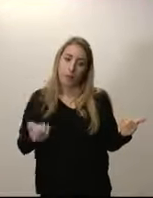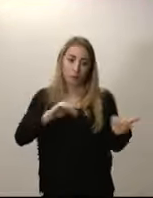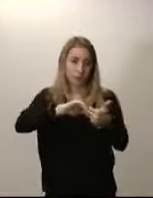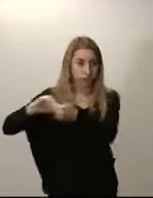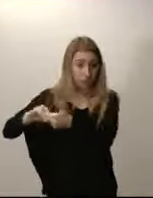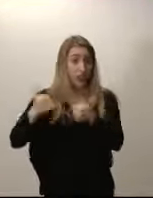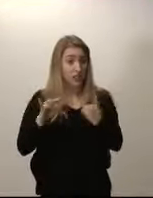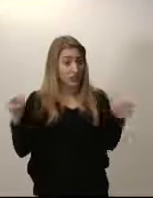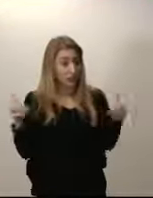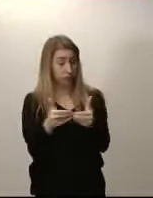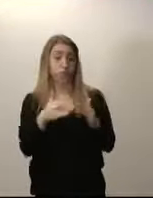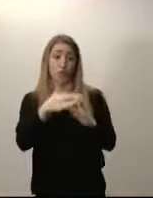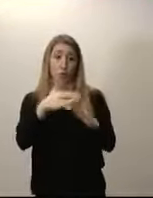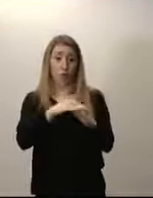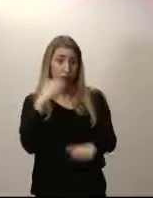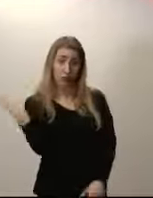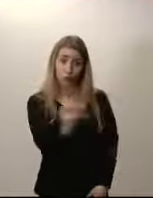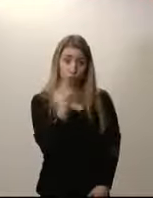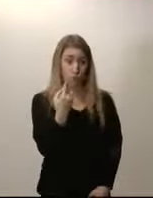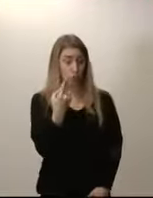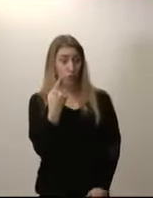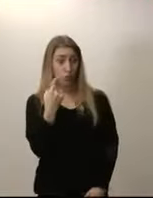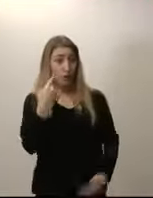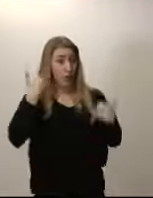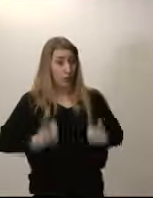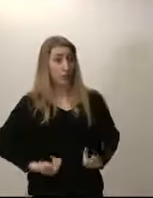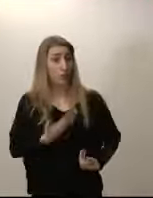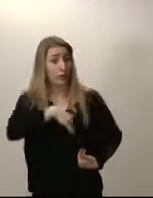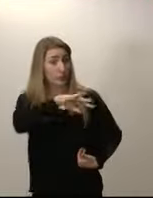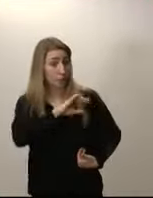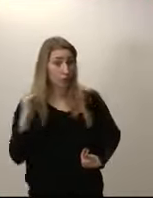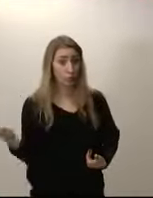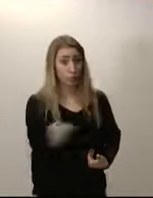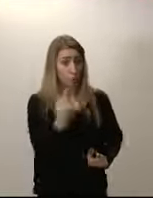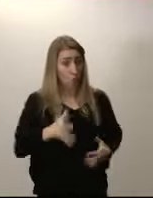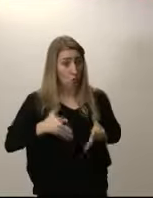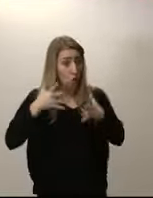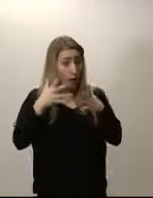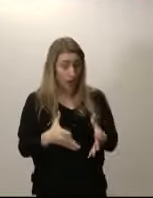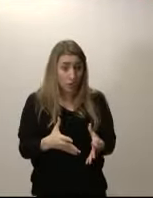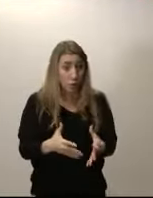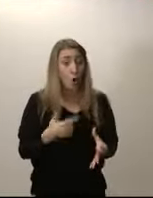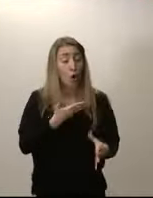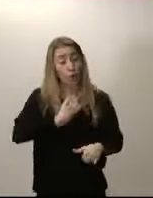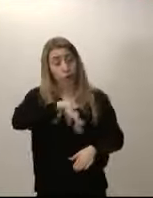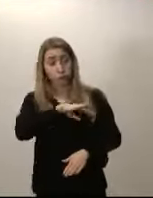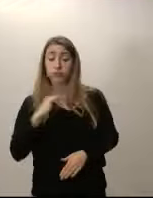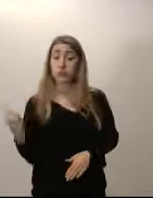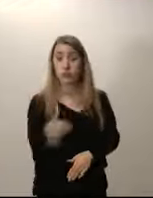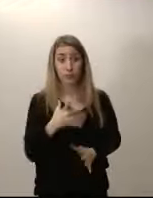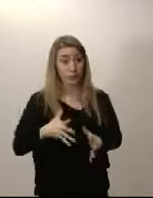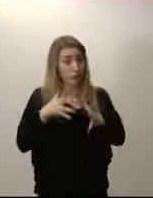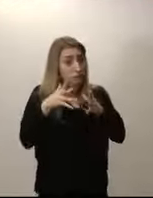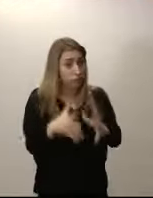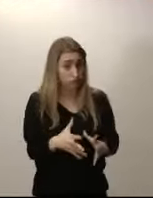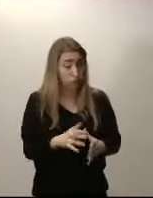pas que Levallois-Perret ils n'y sont pas. Nous ici, nous sommes des gens responsables. Nous prenons nos engagements, nous prenons nos responsabilités. Nous avons décidé parce